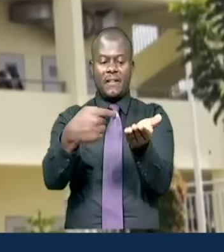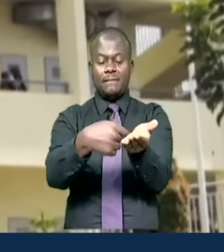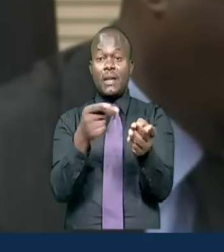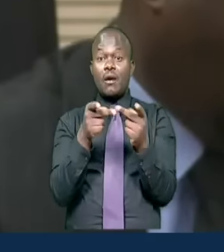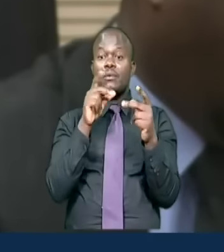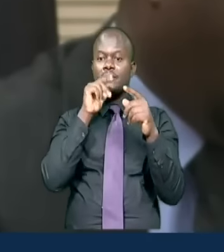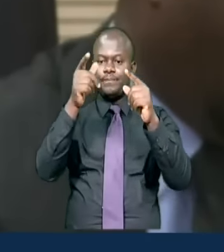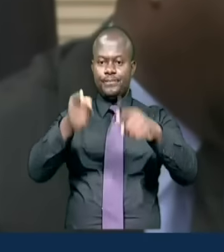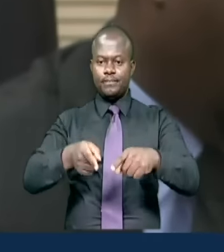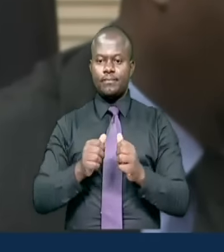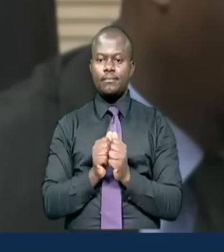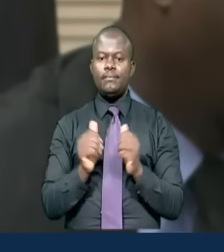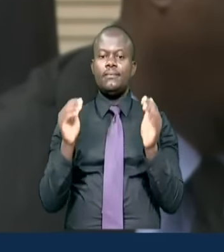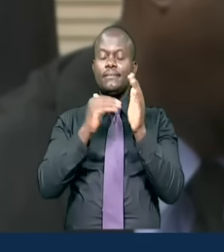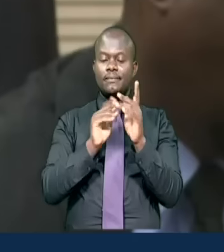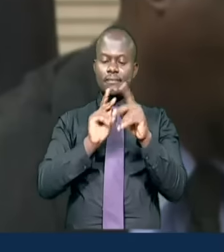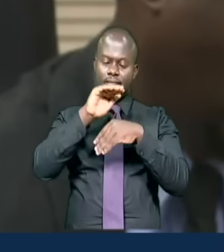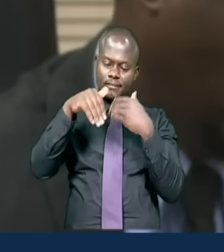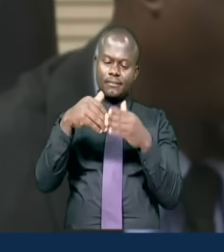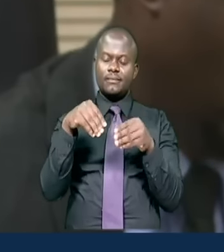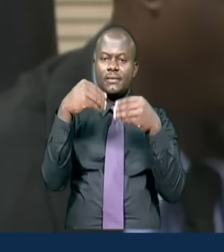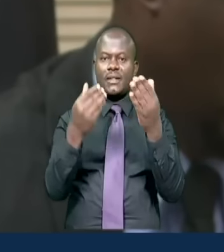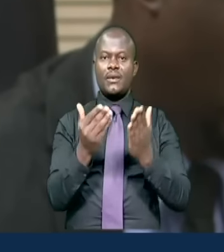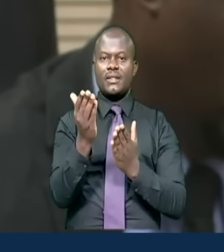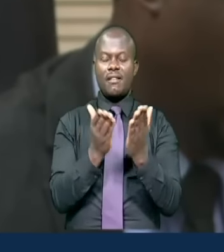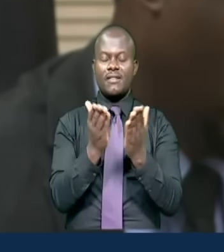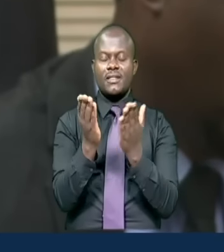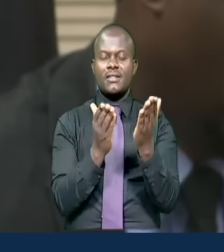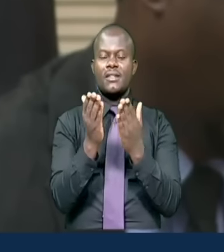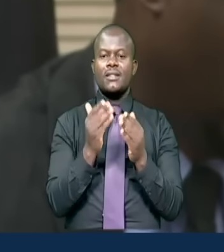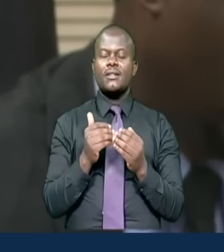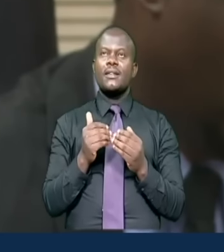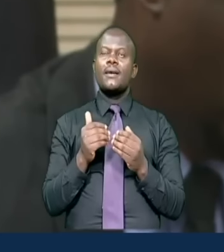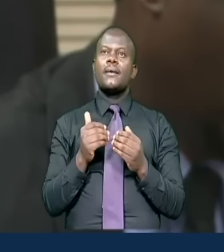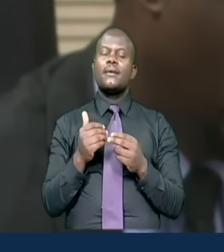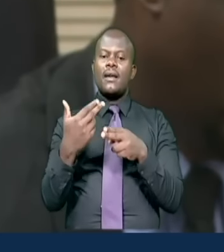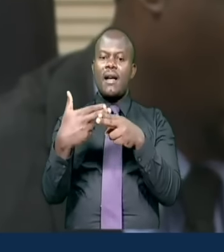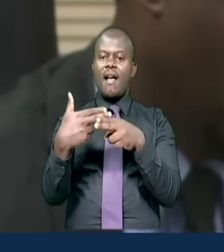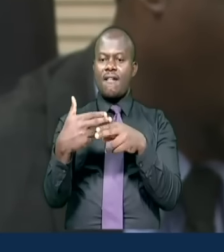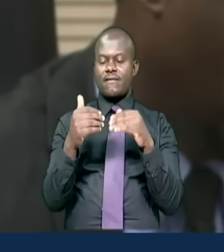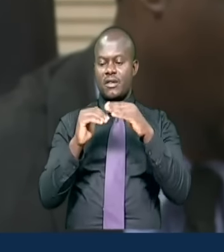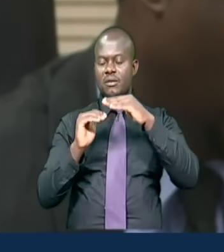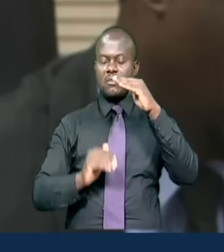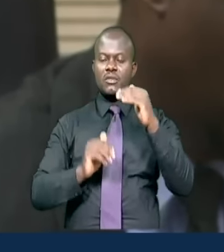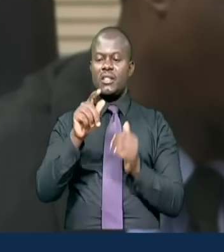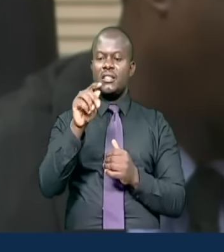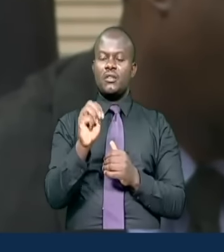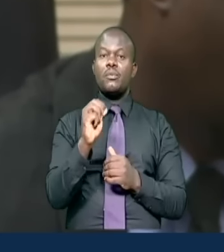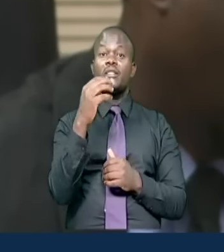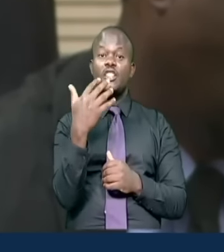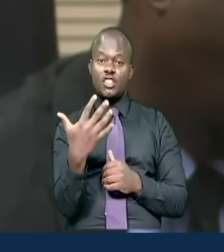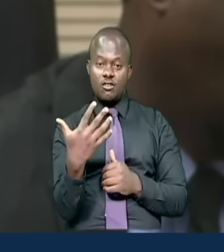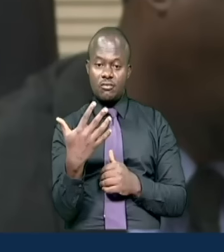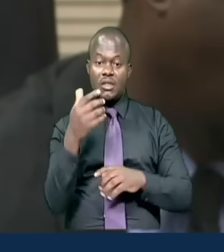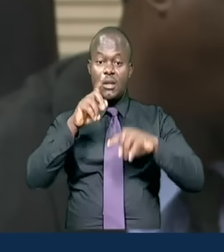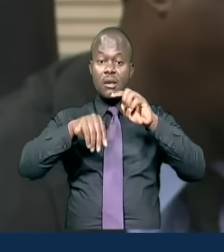bitaragera. Kinini kuba abaturage baregereje serivisi ku ntera iri munsi y'ibirometero 5,